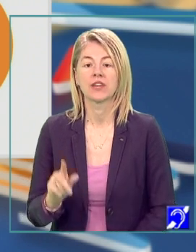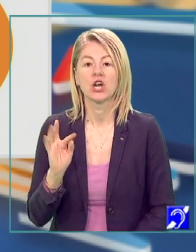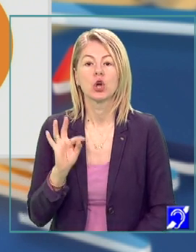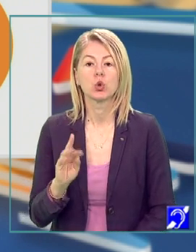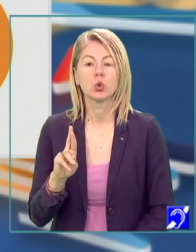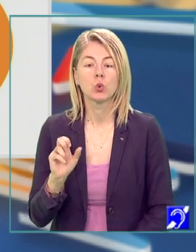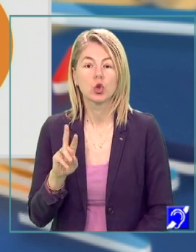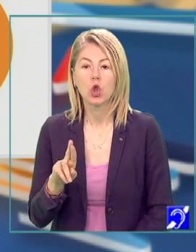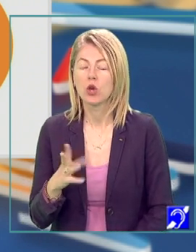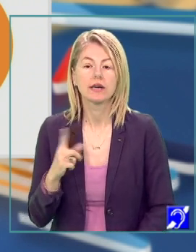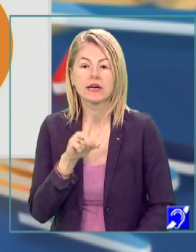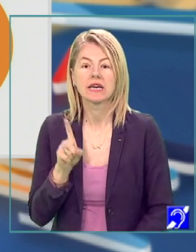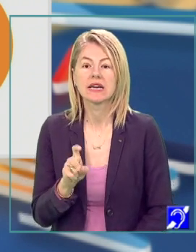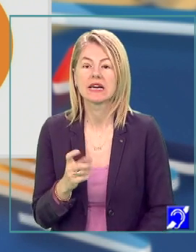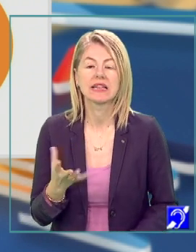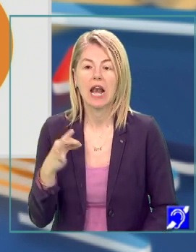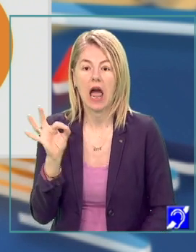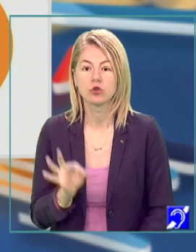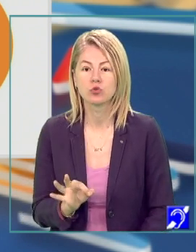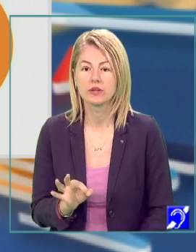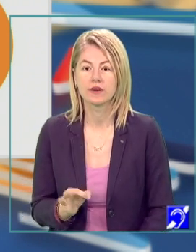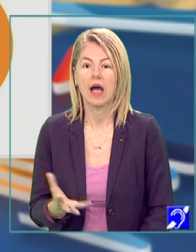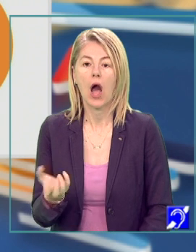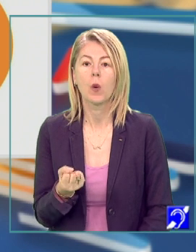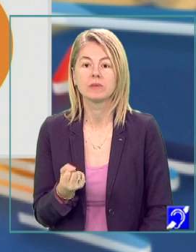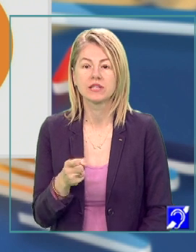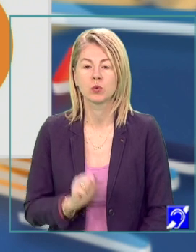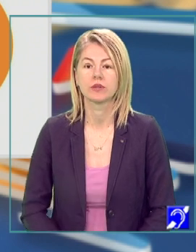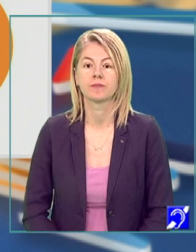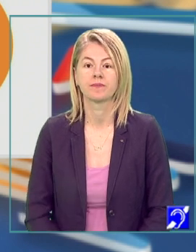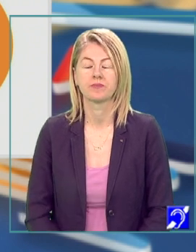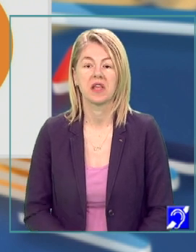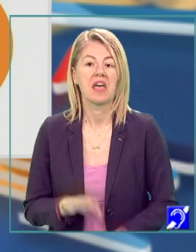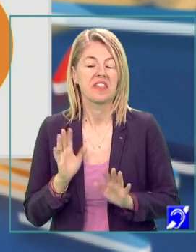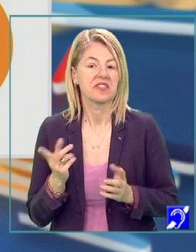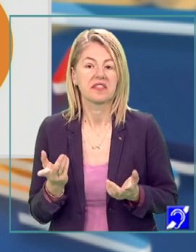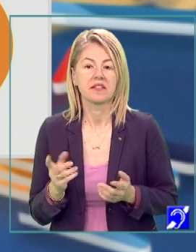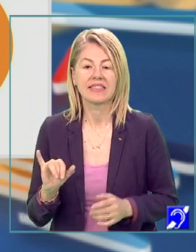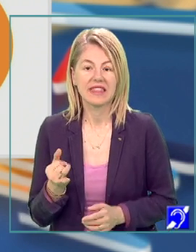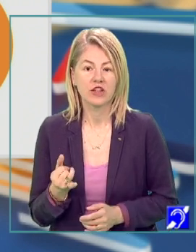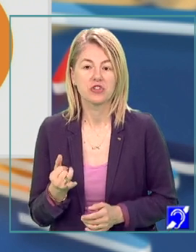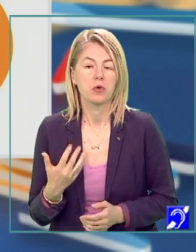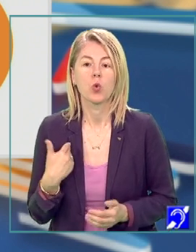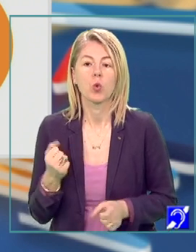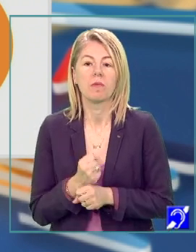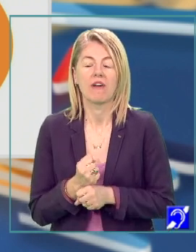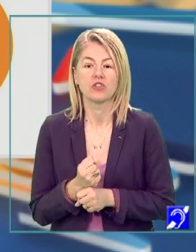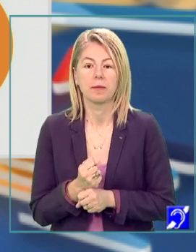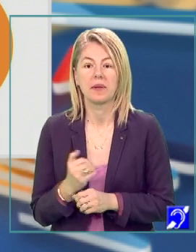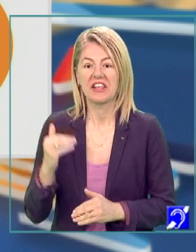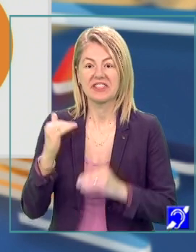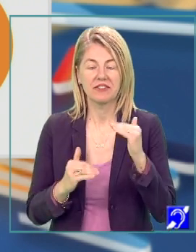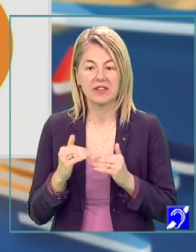să aflăm cât la sută din voturi a obținut Tudor, va trebui să facem diferența